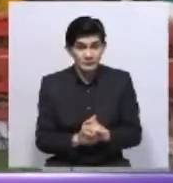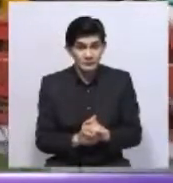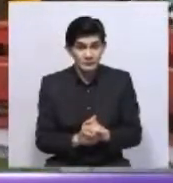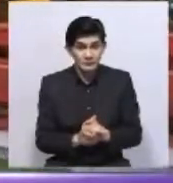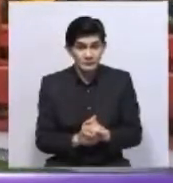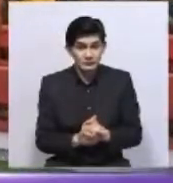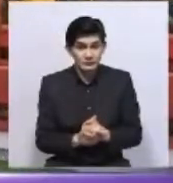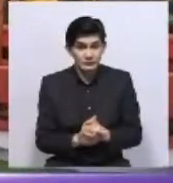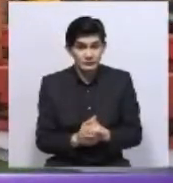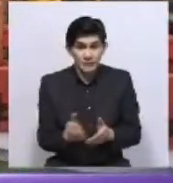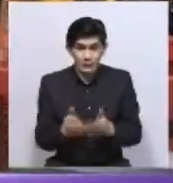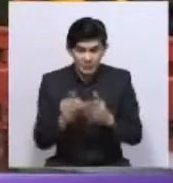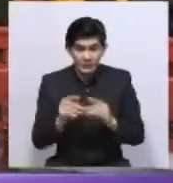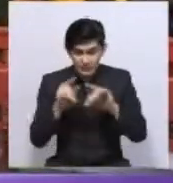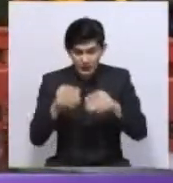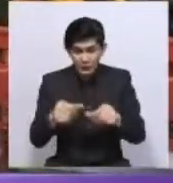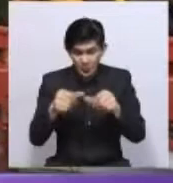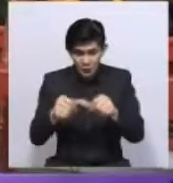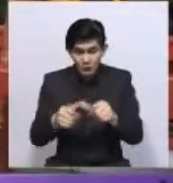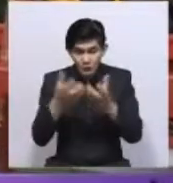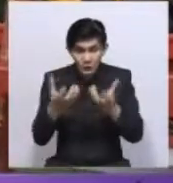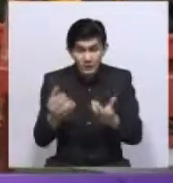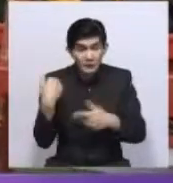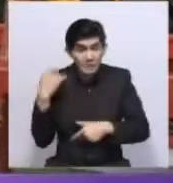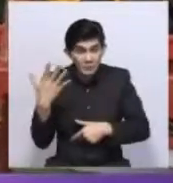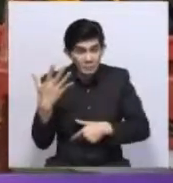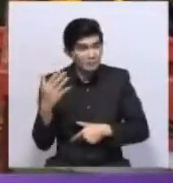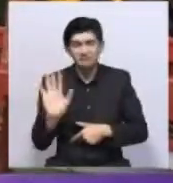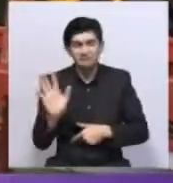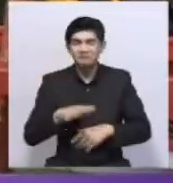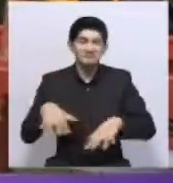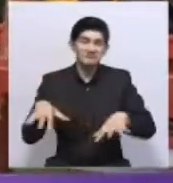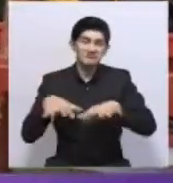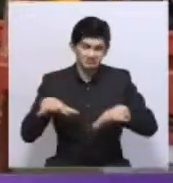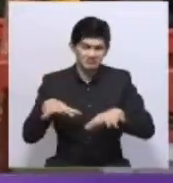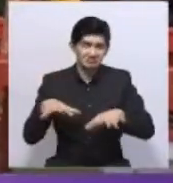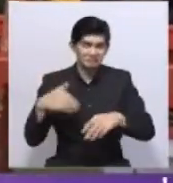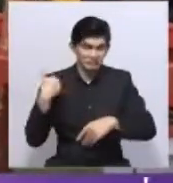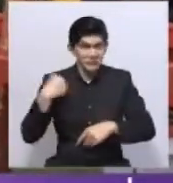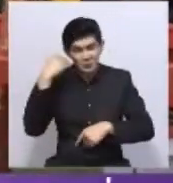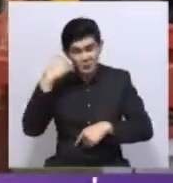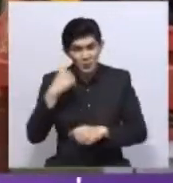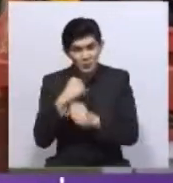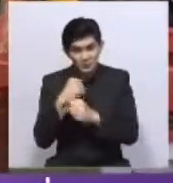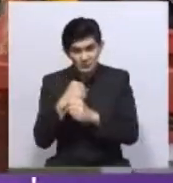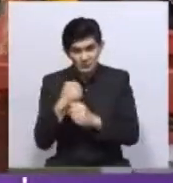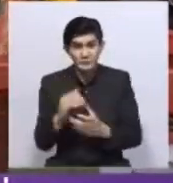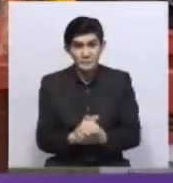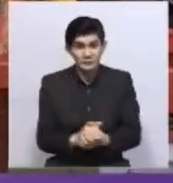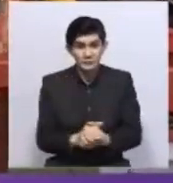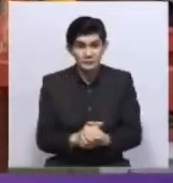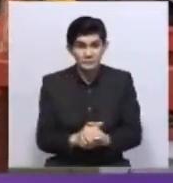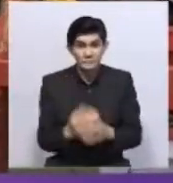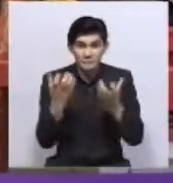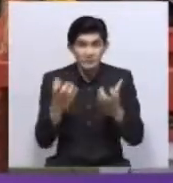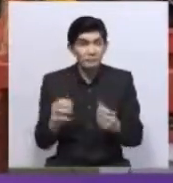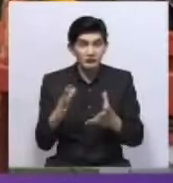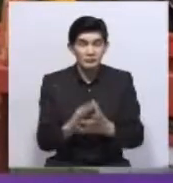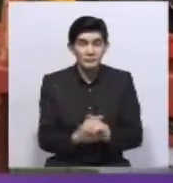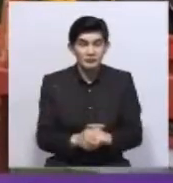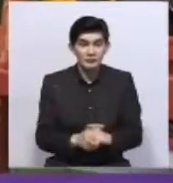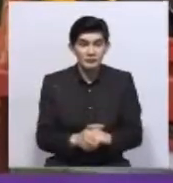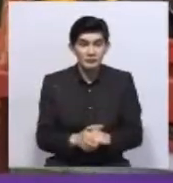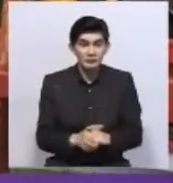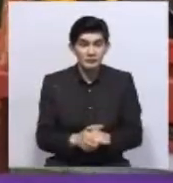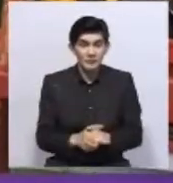งานหนัก ไม่ครับธรรมดาธรรมดาแบบทำทุกวันครับมันไม่หนักเกินไป